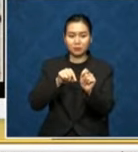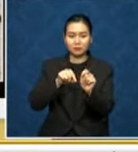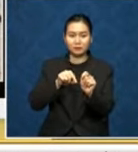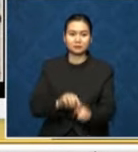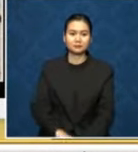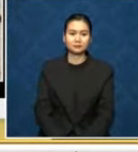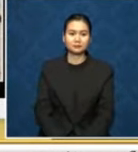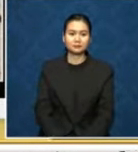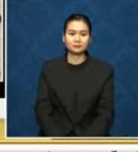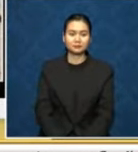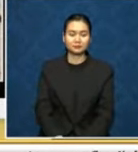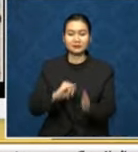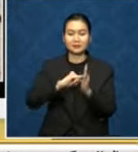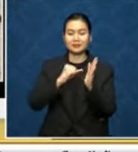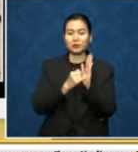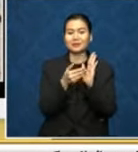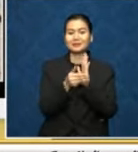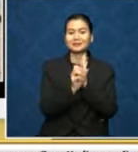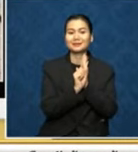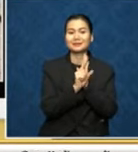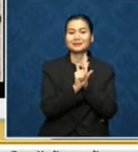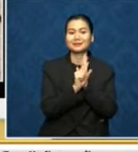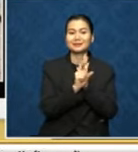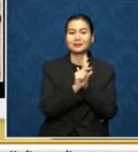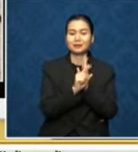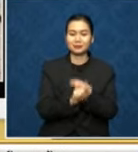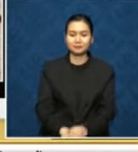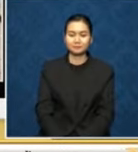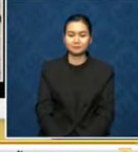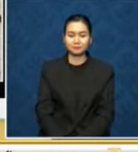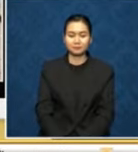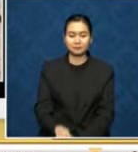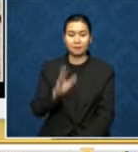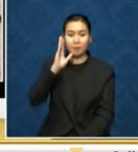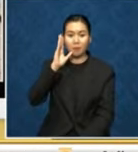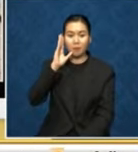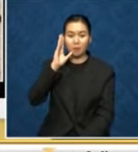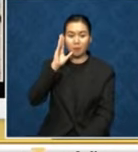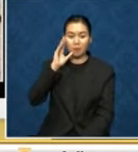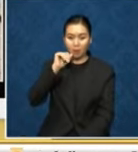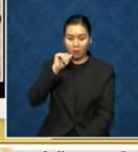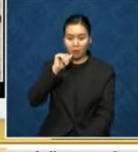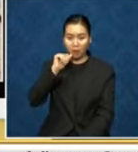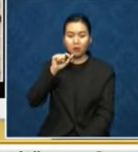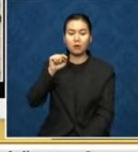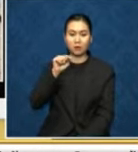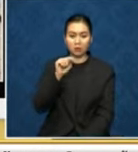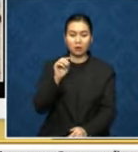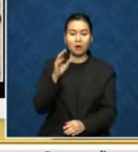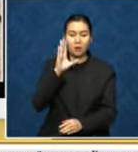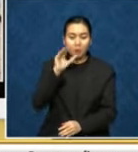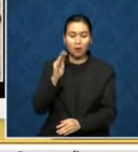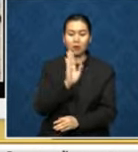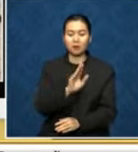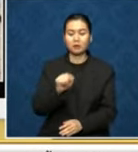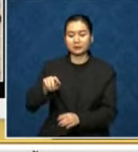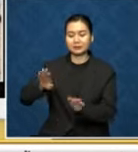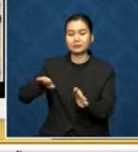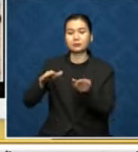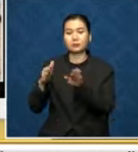ณหารจังหวัดศรีสะเกษบิดาของนายสุรยนต์โพเจียผู้เสียชีวิ